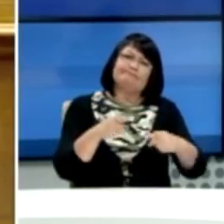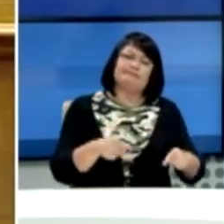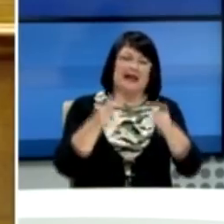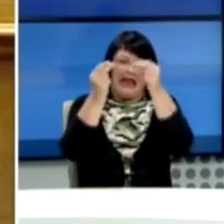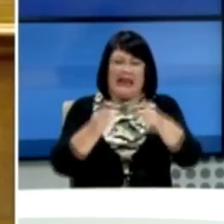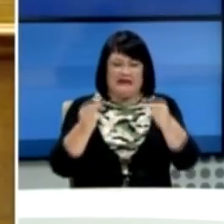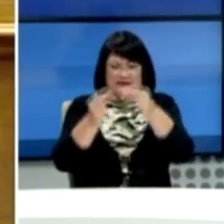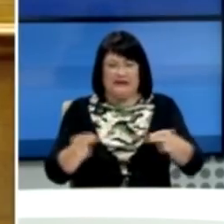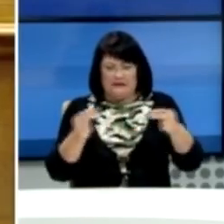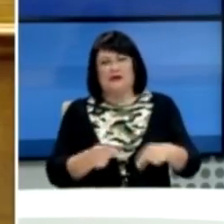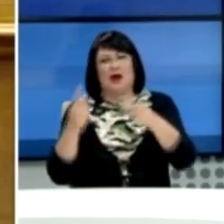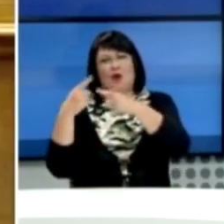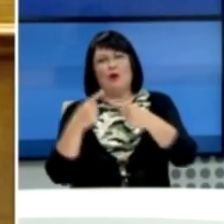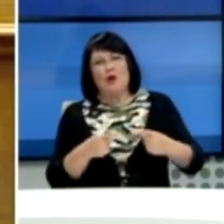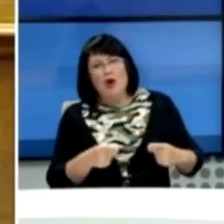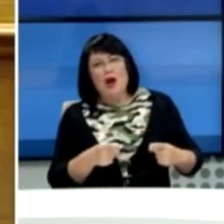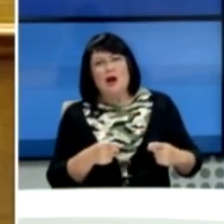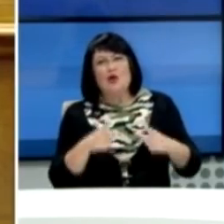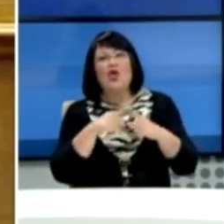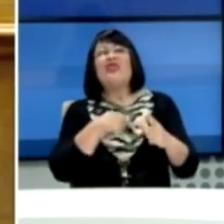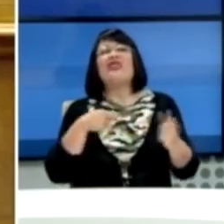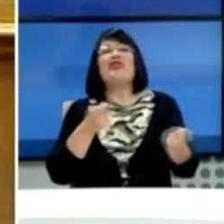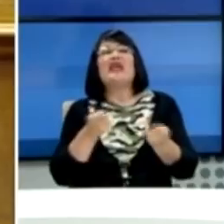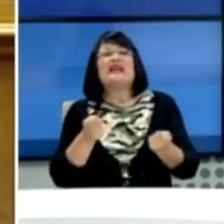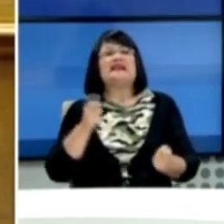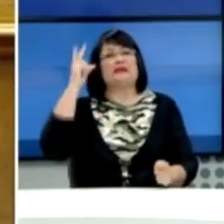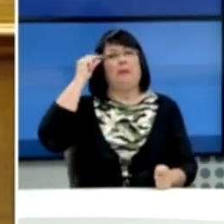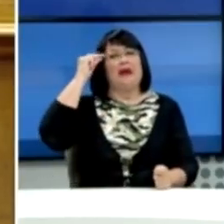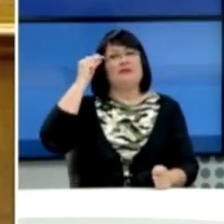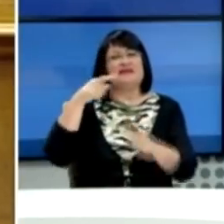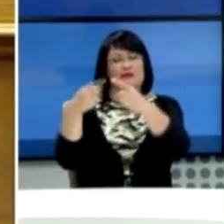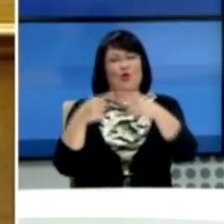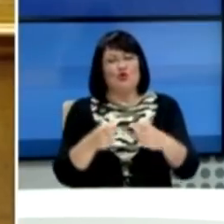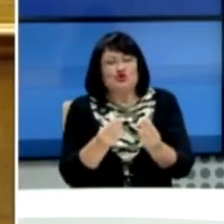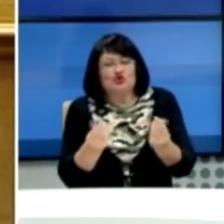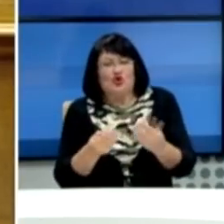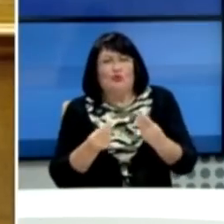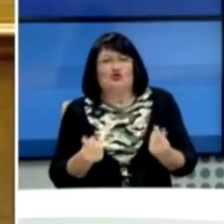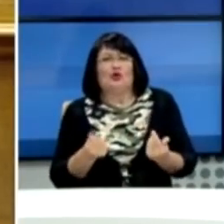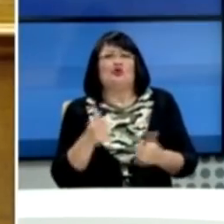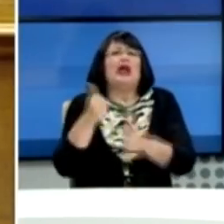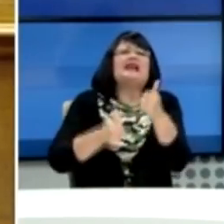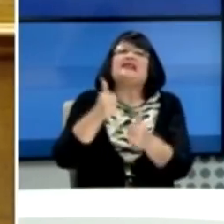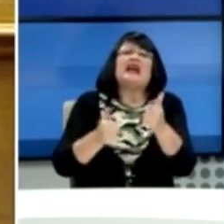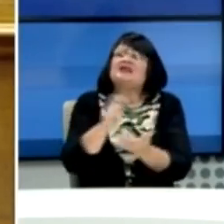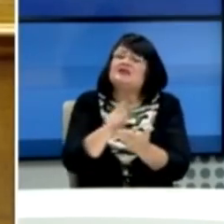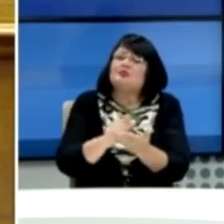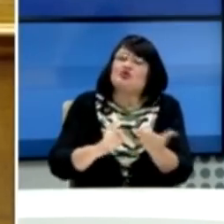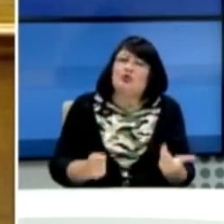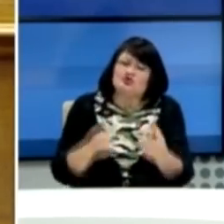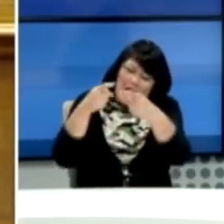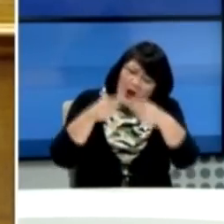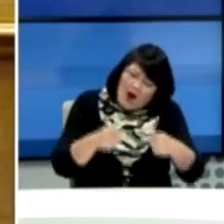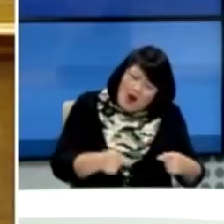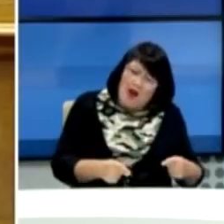λύσεις που δίνουν οι διάφορες διοικήσεις των ΑΕΗ στο πώς θα γίνει, για παράδειγμα, η εξεταστική. Το